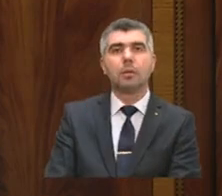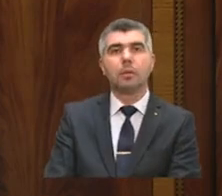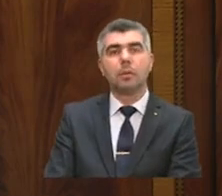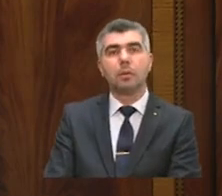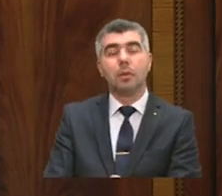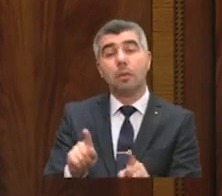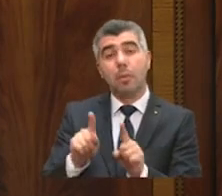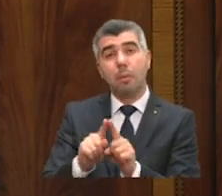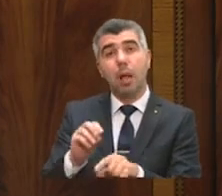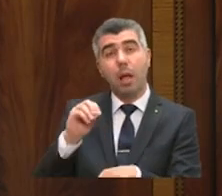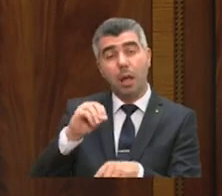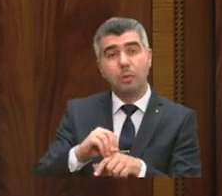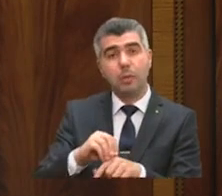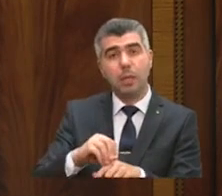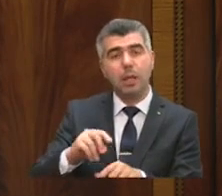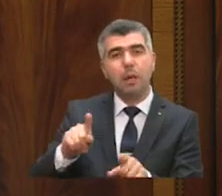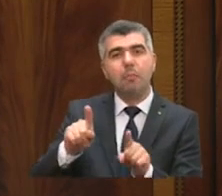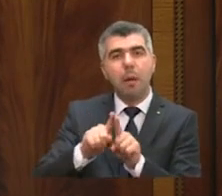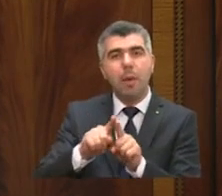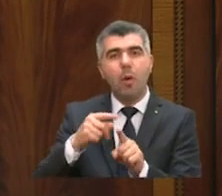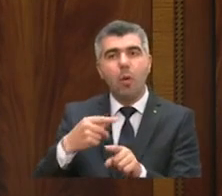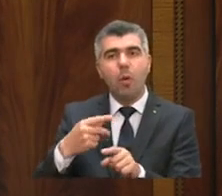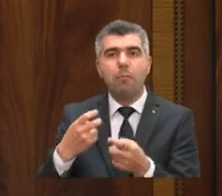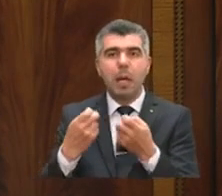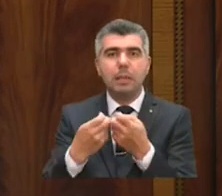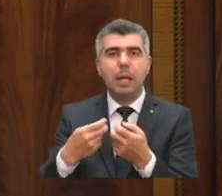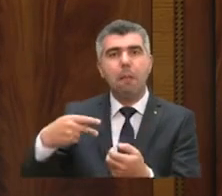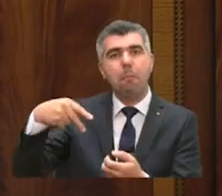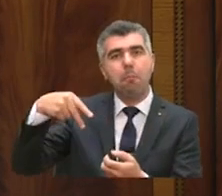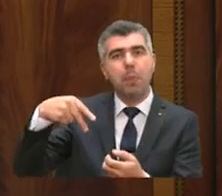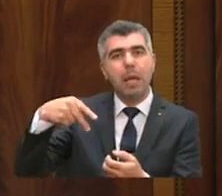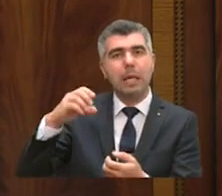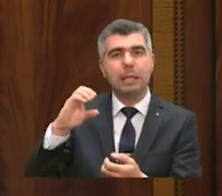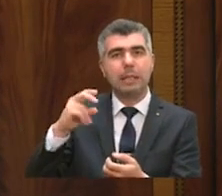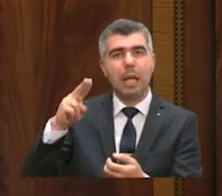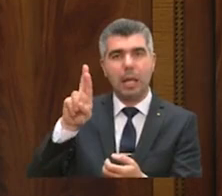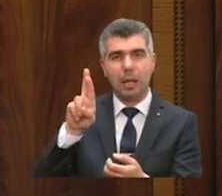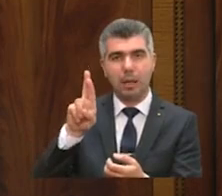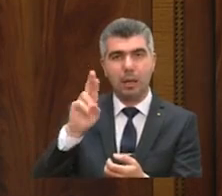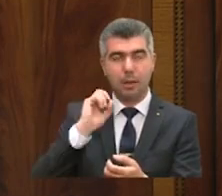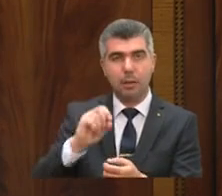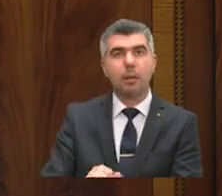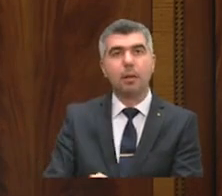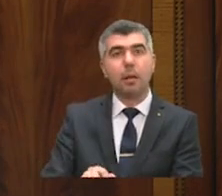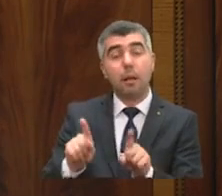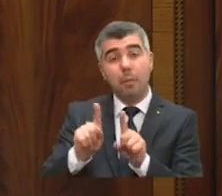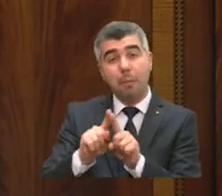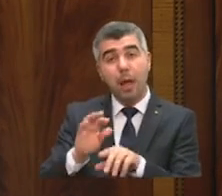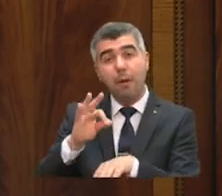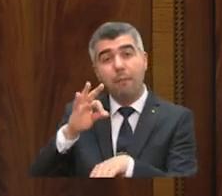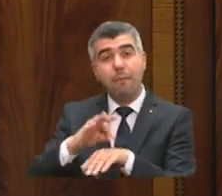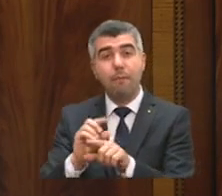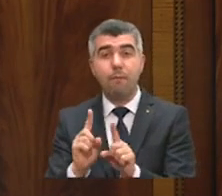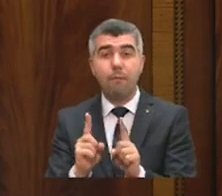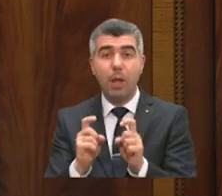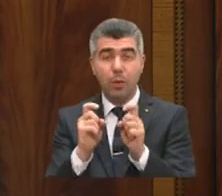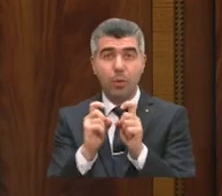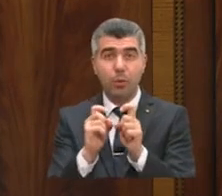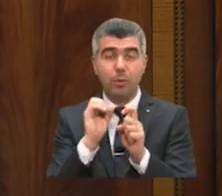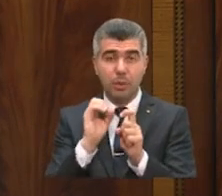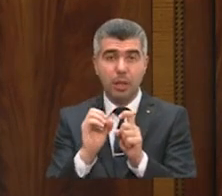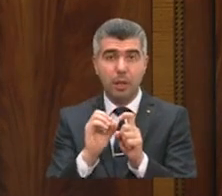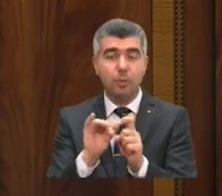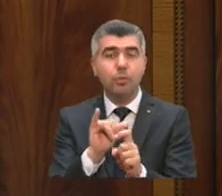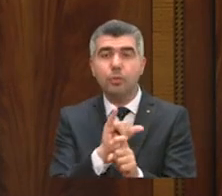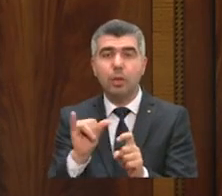ار كتختلف، هي نفس البي سي ار اللي كدار عند الكورونا، هي نفس لا تكنيك، غير هو هذا فيروس ديال ماشي ار ان، هذا فيروس